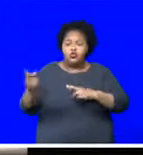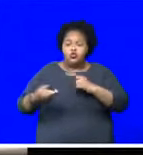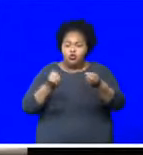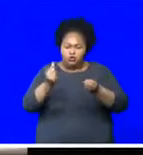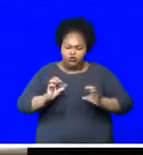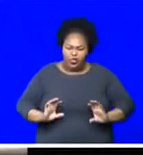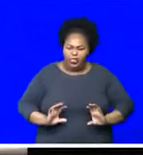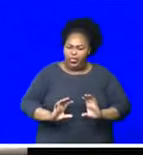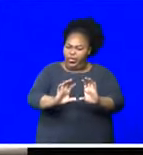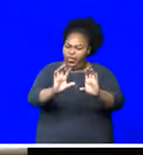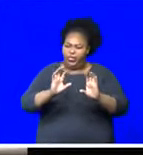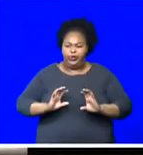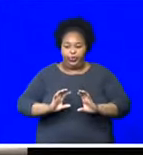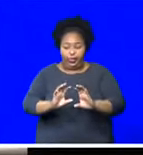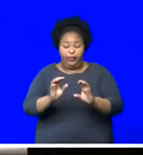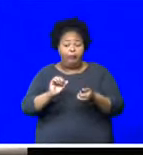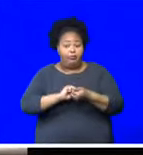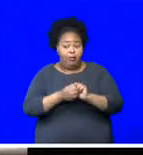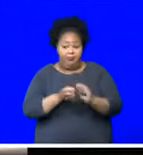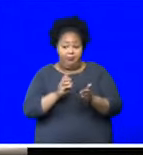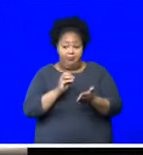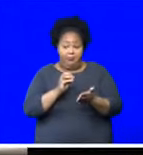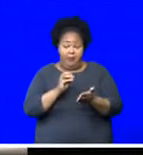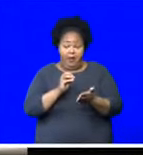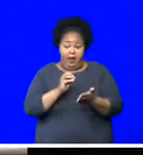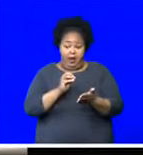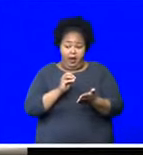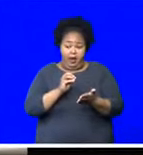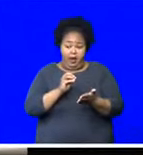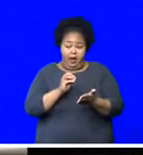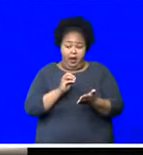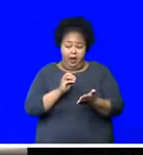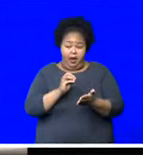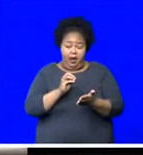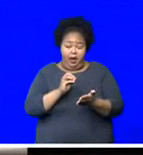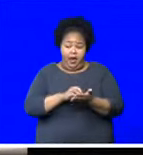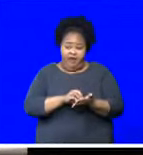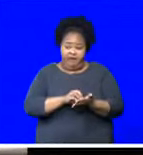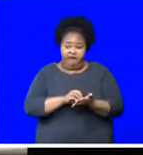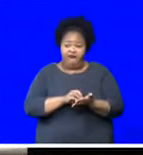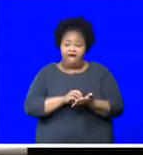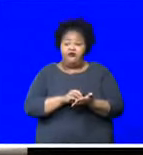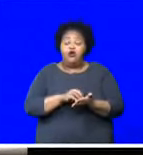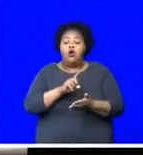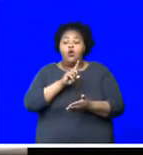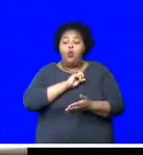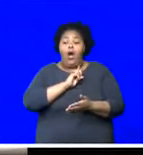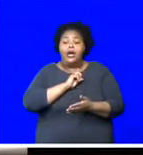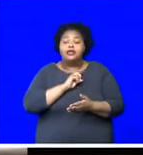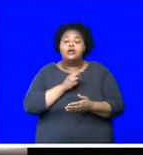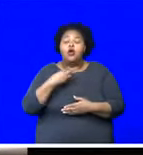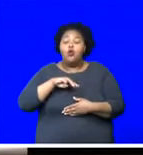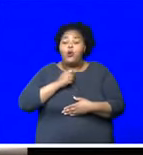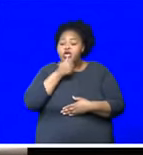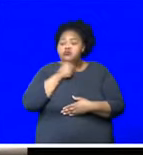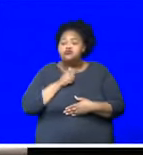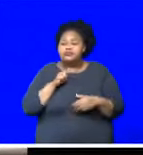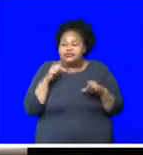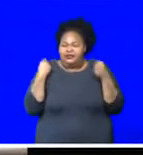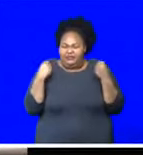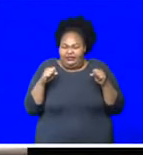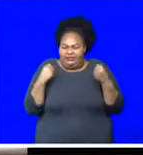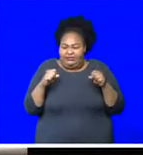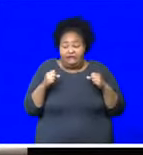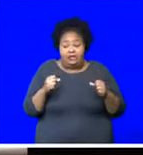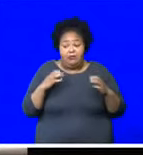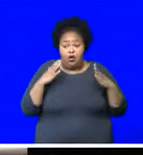sisebenzisa imishini lekhulu sisebenzisa nemishini yokugcina so lingabhamuka lingabhama leliphayiphi. Sigcineke